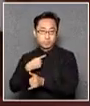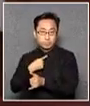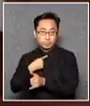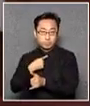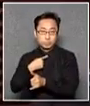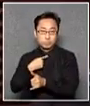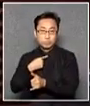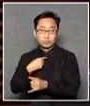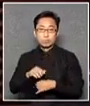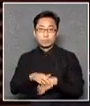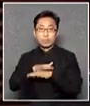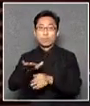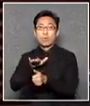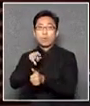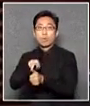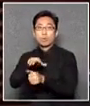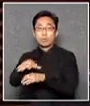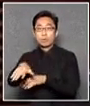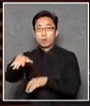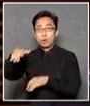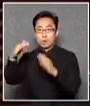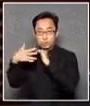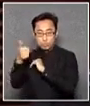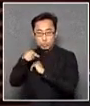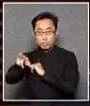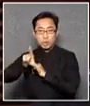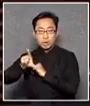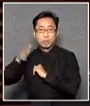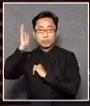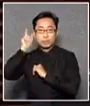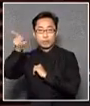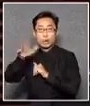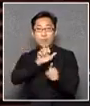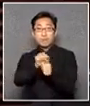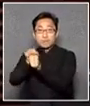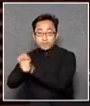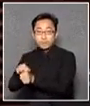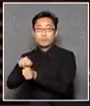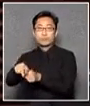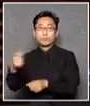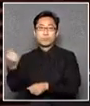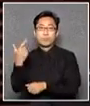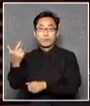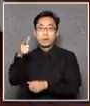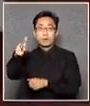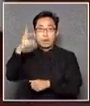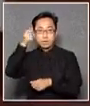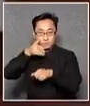局長黎棟國在10月4日表示，當日被捕中有8人具有黑社會背景，即